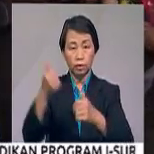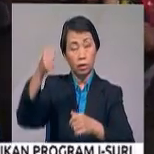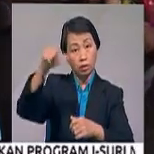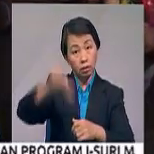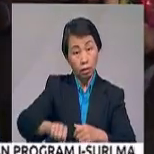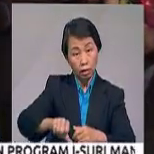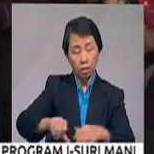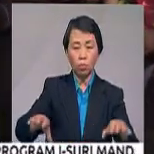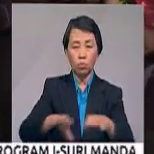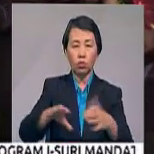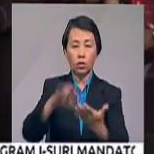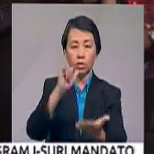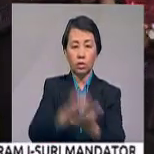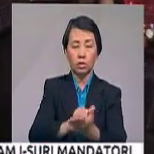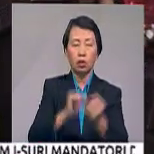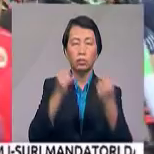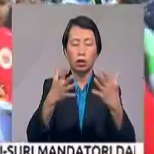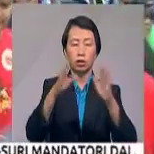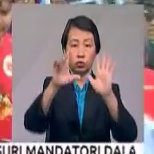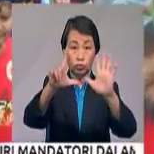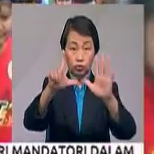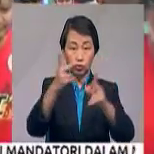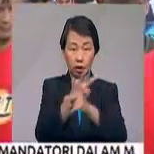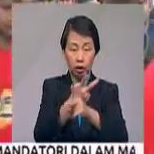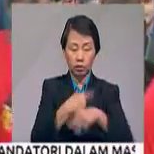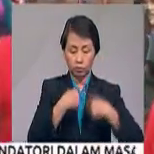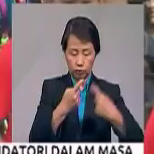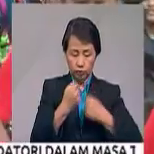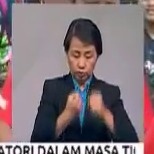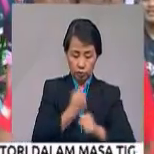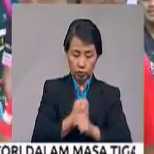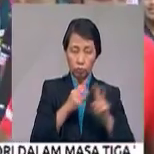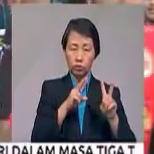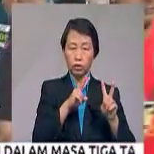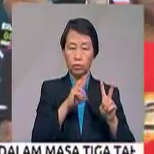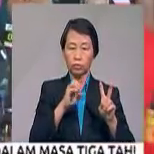berbuat sedemikian sebanyak 7 kali sejak tahun 2008.